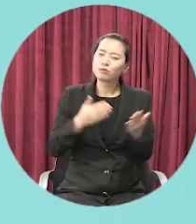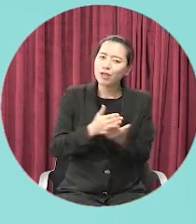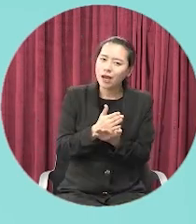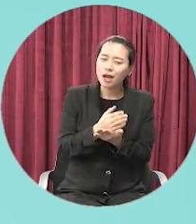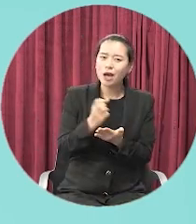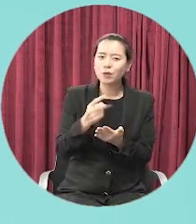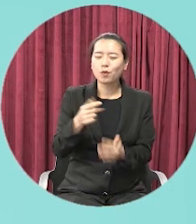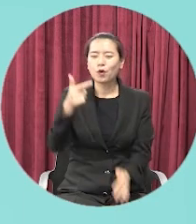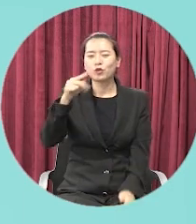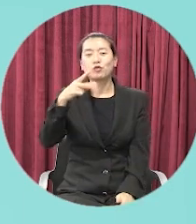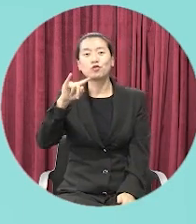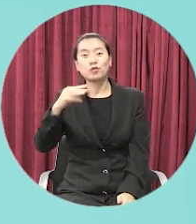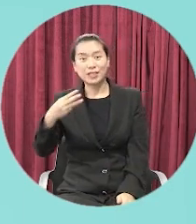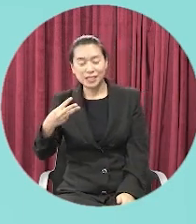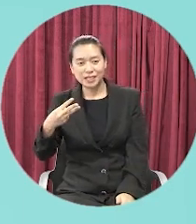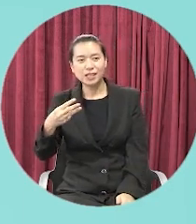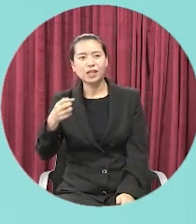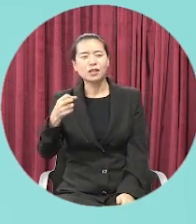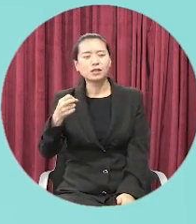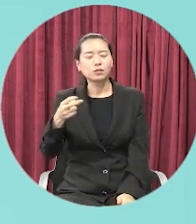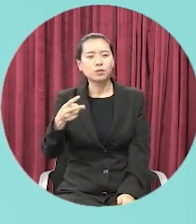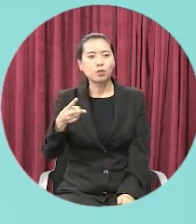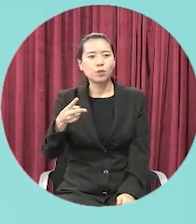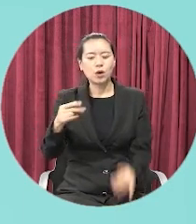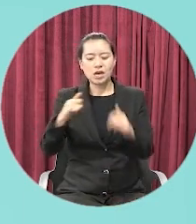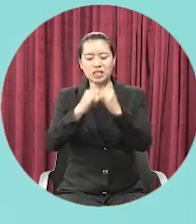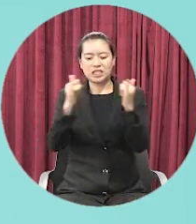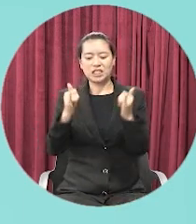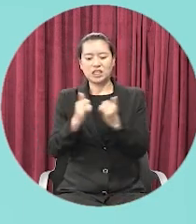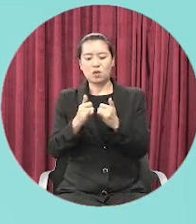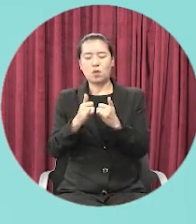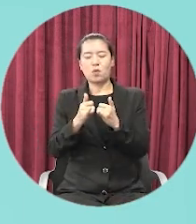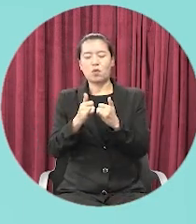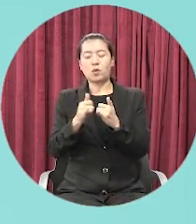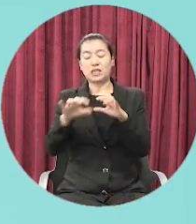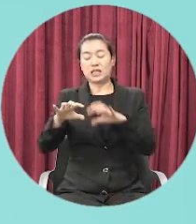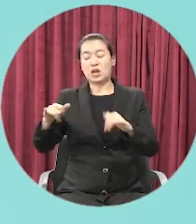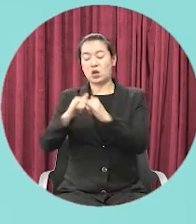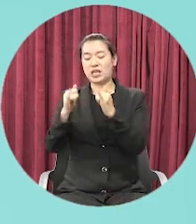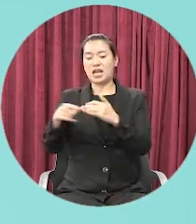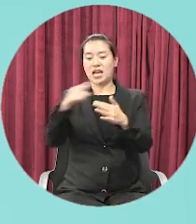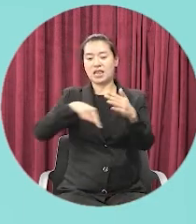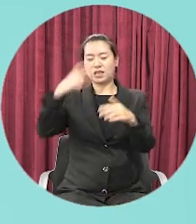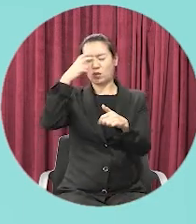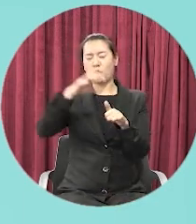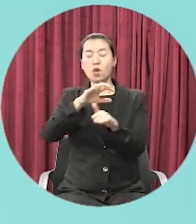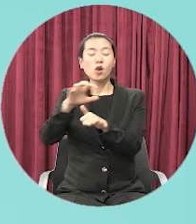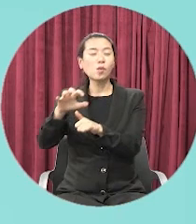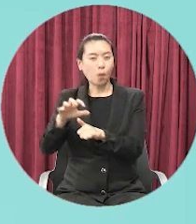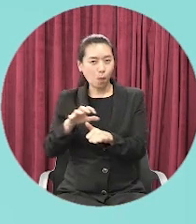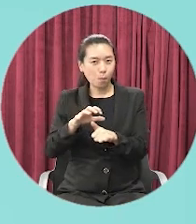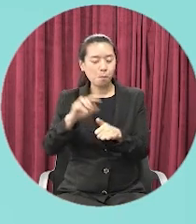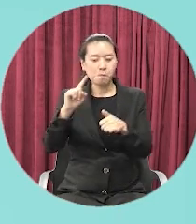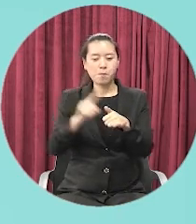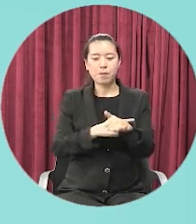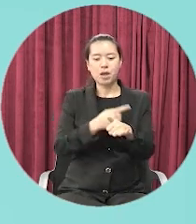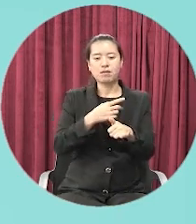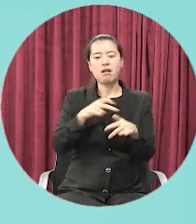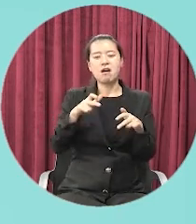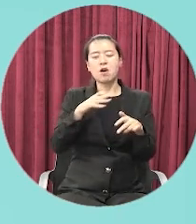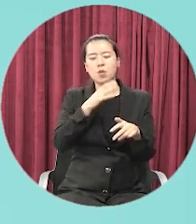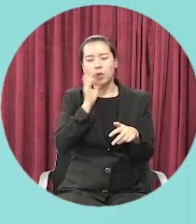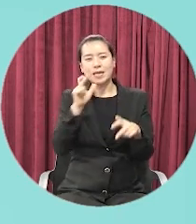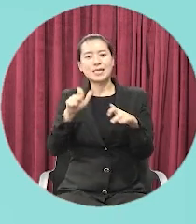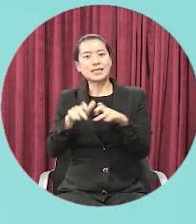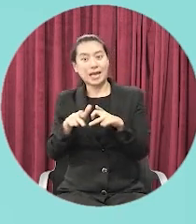하나는 이제 복지부에서 지역사회 조각 불법 을 하면서 이감 약병 시대의 취약계층이 노인 장애인 gs 대상으로